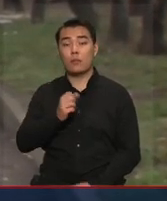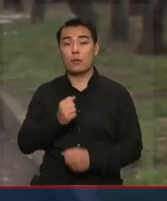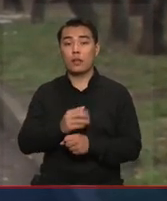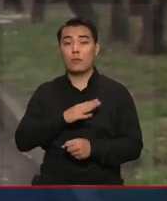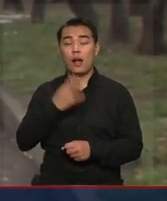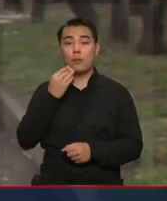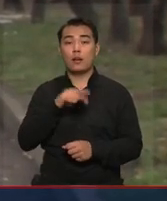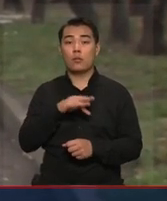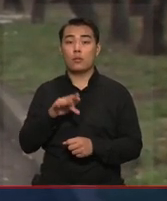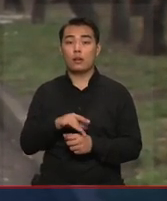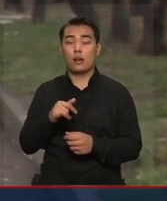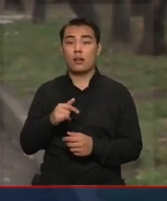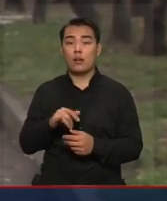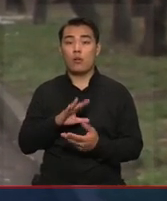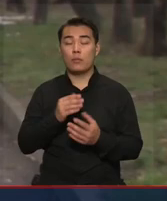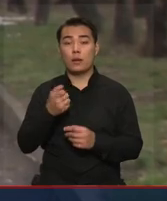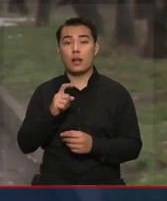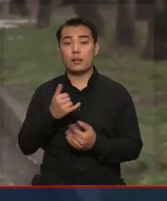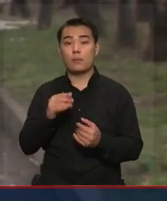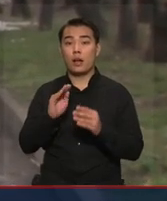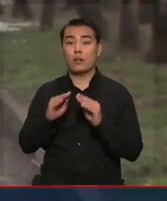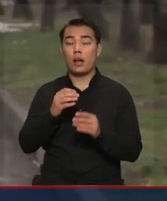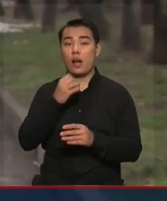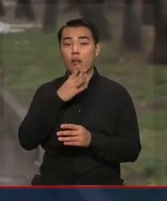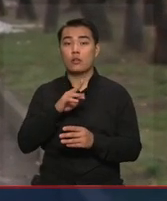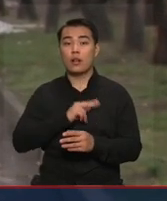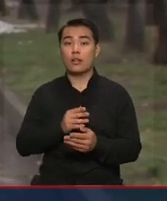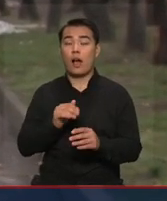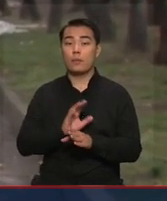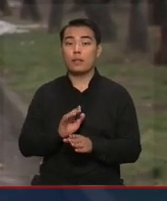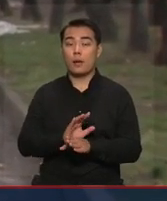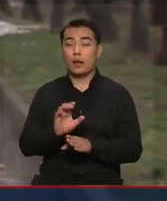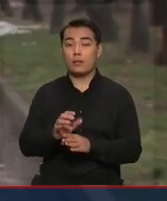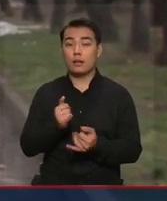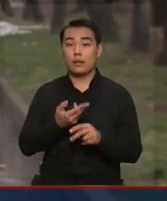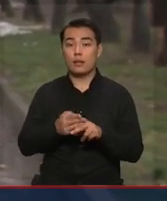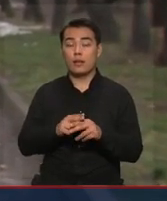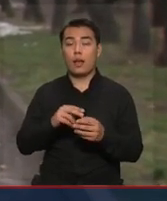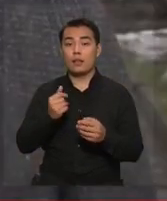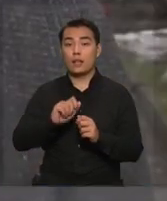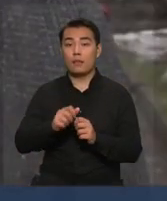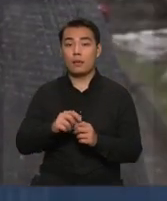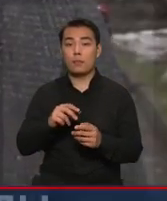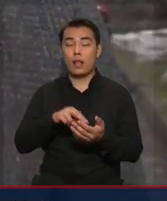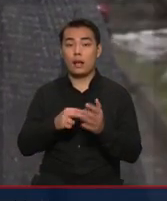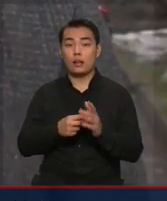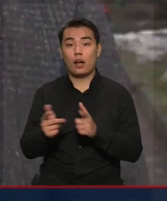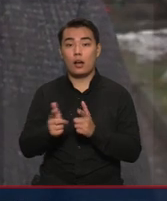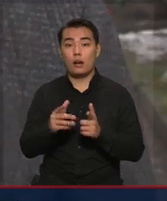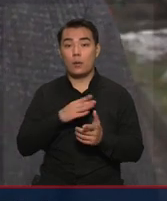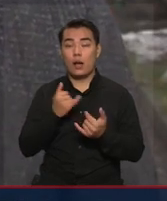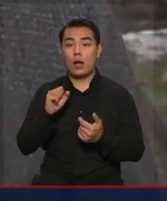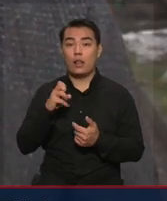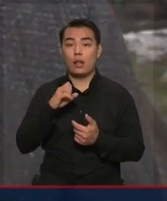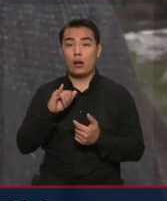Биыл Алматы қаласының тұтынушыларын газбен жабдықтауды жақсартуға бағытталған бірнеше инвестициялық жобалар іске асырылды. Қазіргі уақытта біз